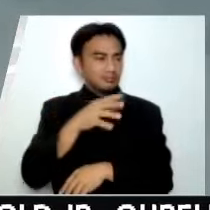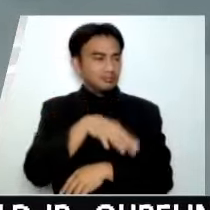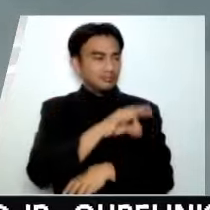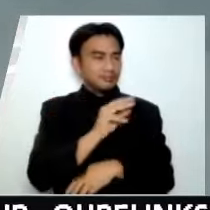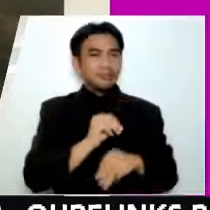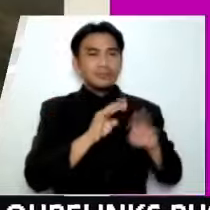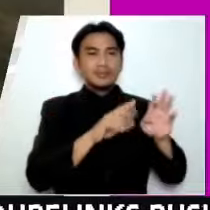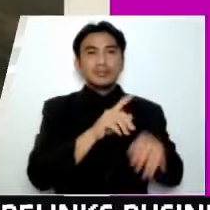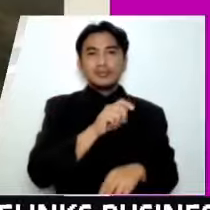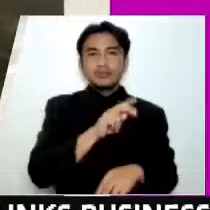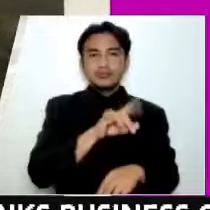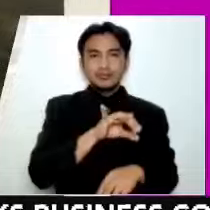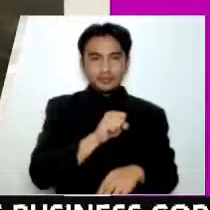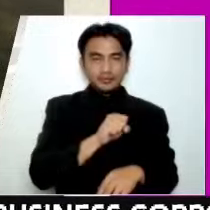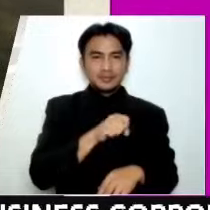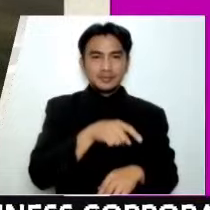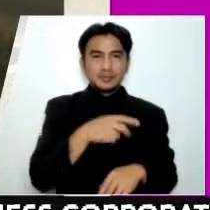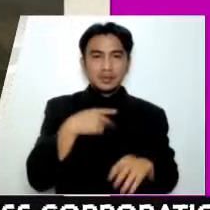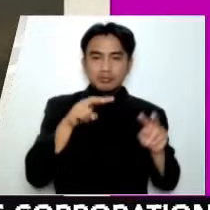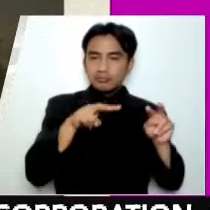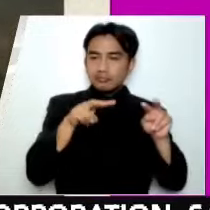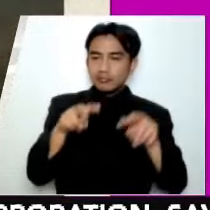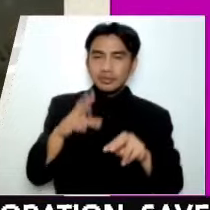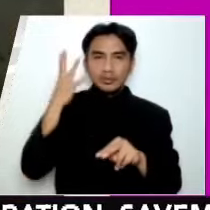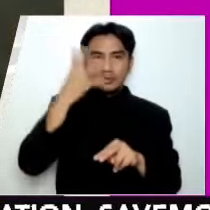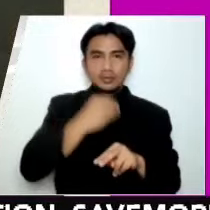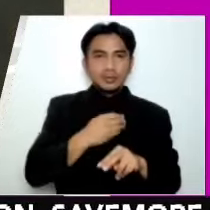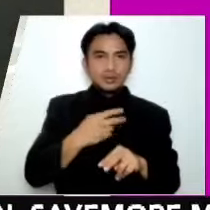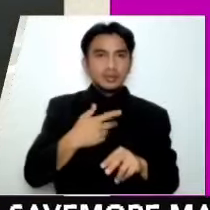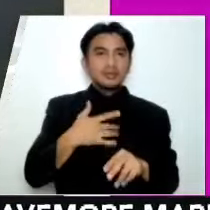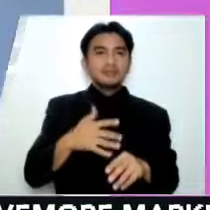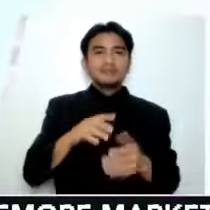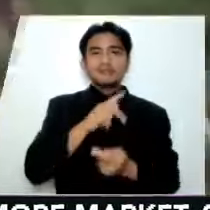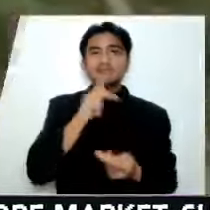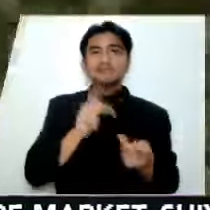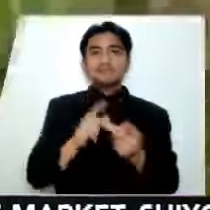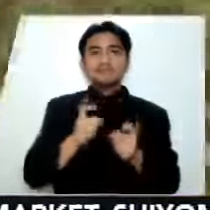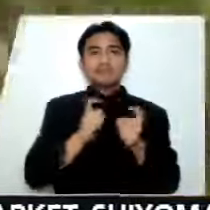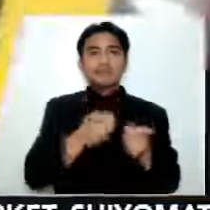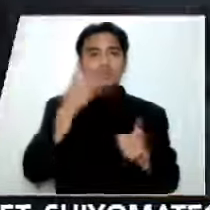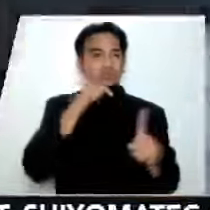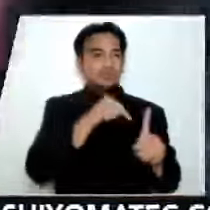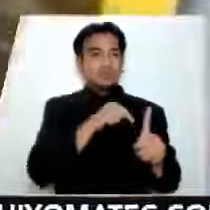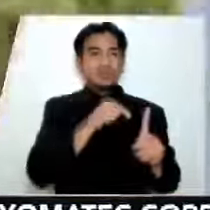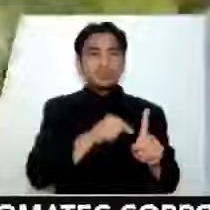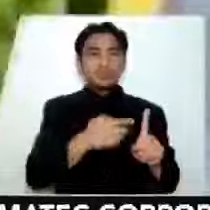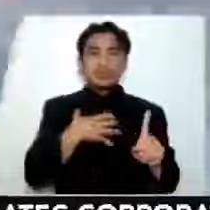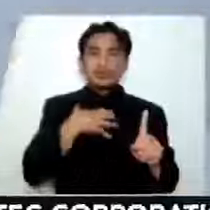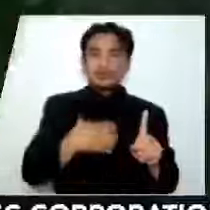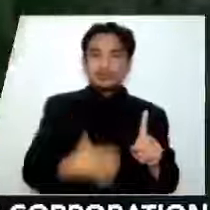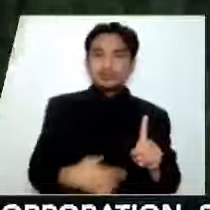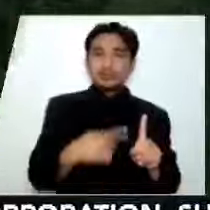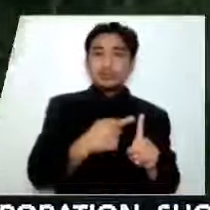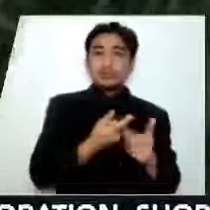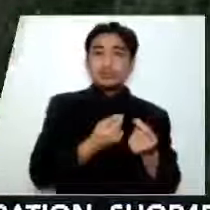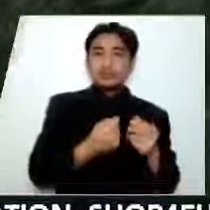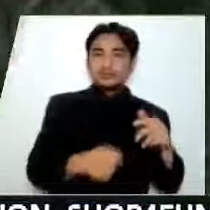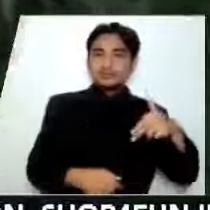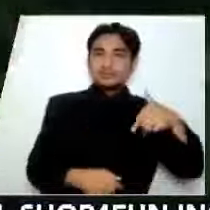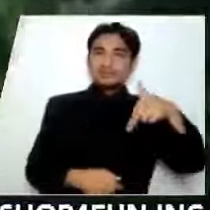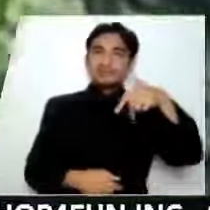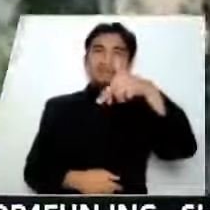makikita ang heavenly view. Perfect gift para kay Olivia. Wish niya kasi sa kanyang 8th birthday, hiking. Wish